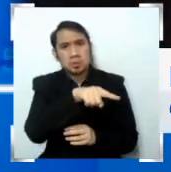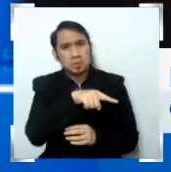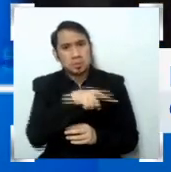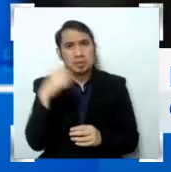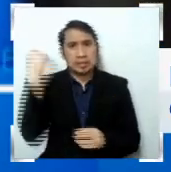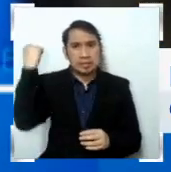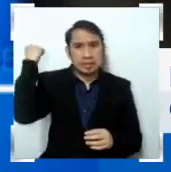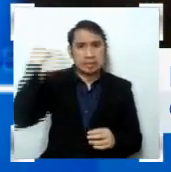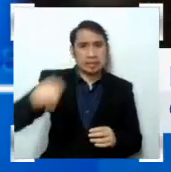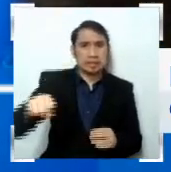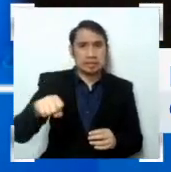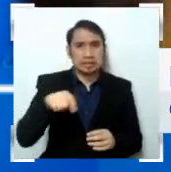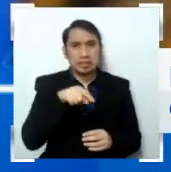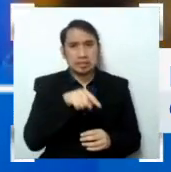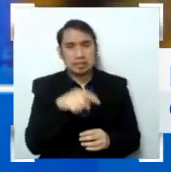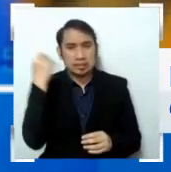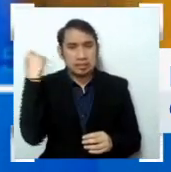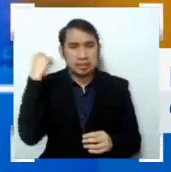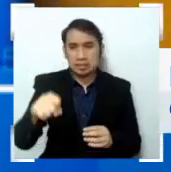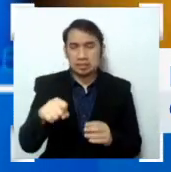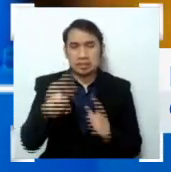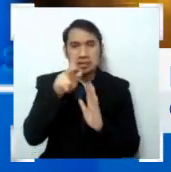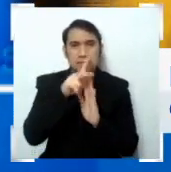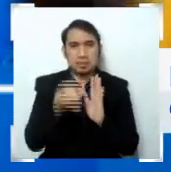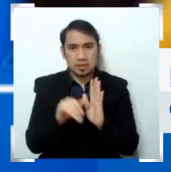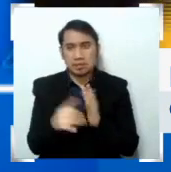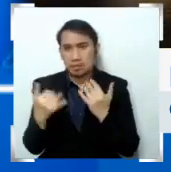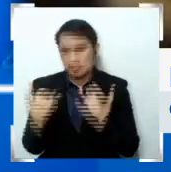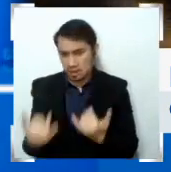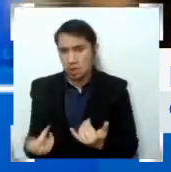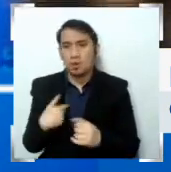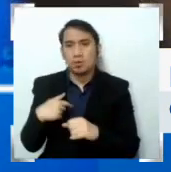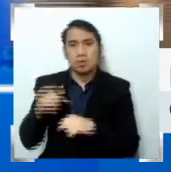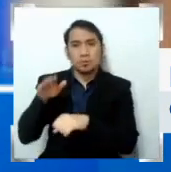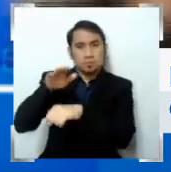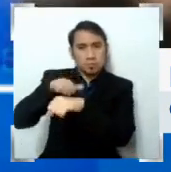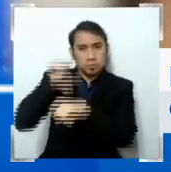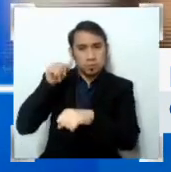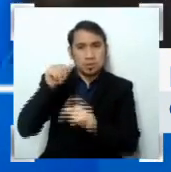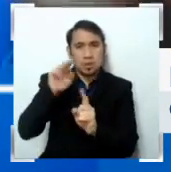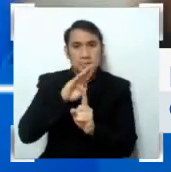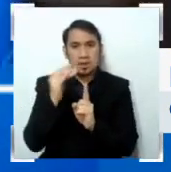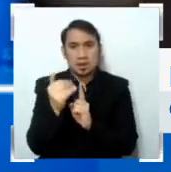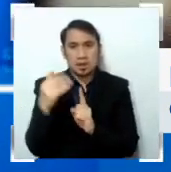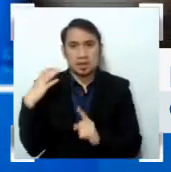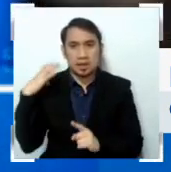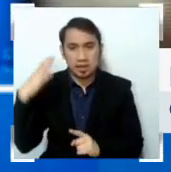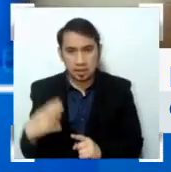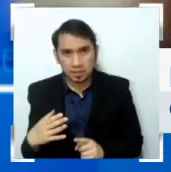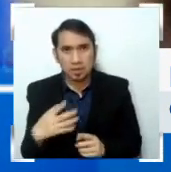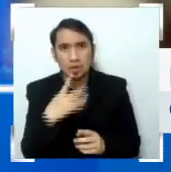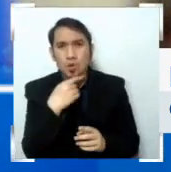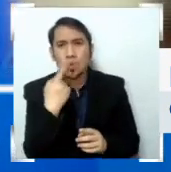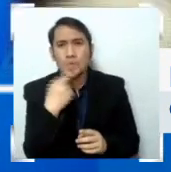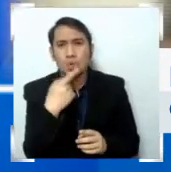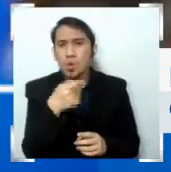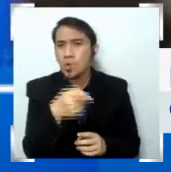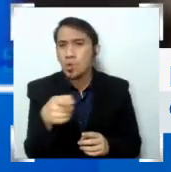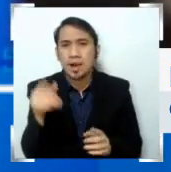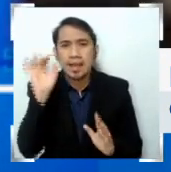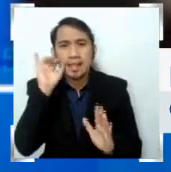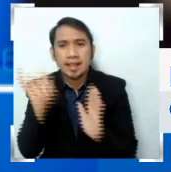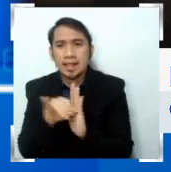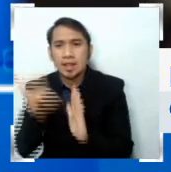party na papunta sa barangay captain ngayon to locate kung sino ang pwedeng makilala doon sa mga kasali doon.